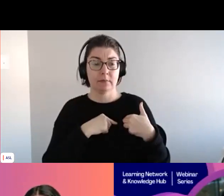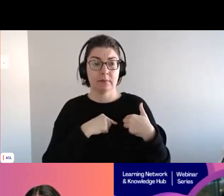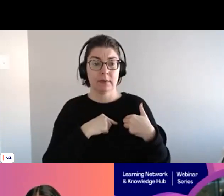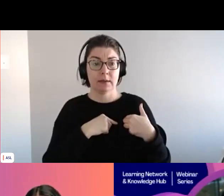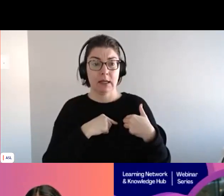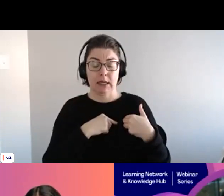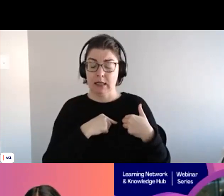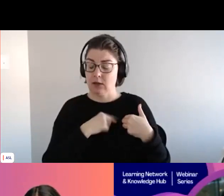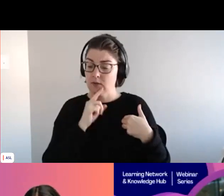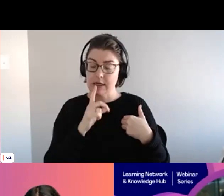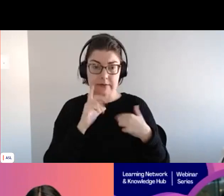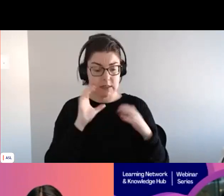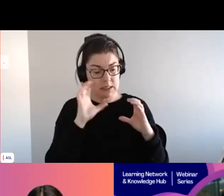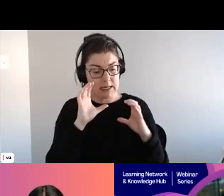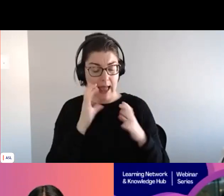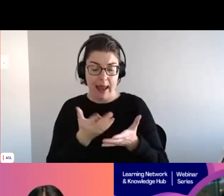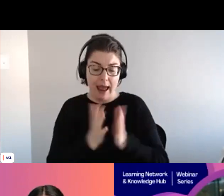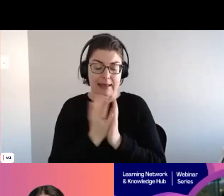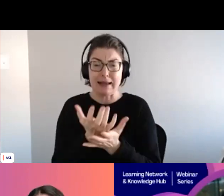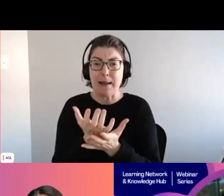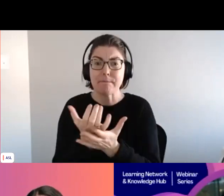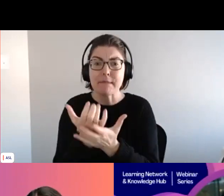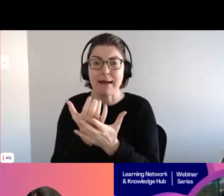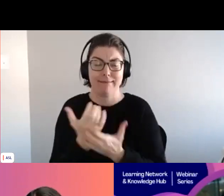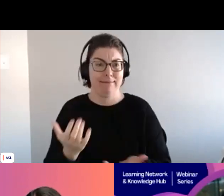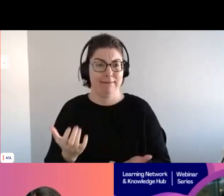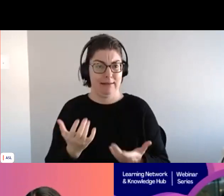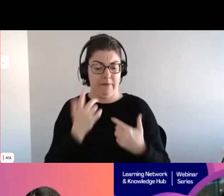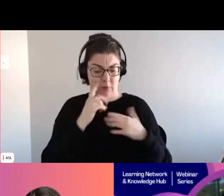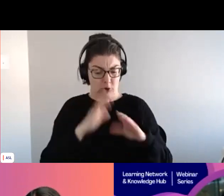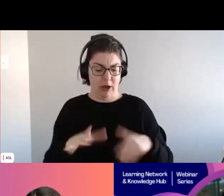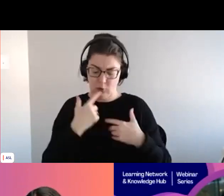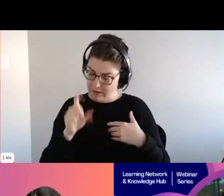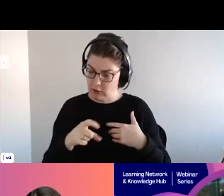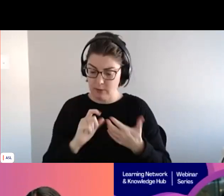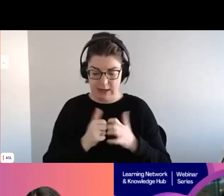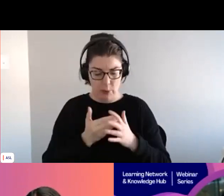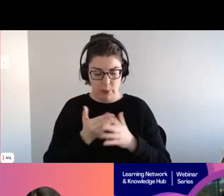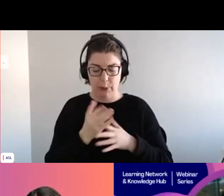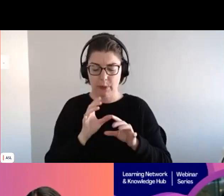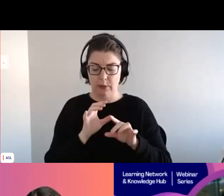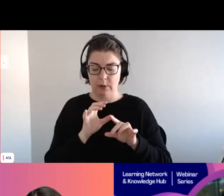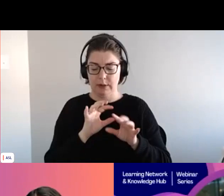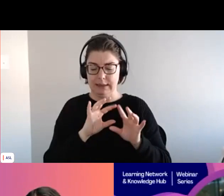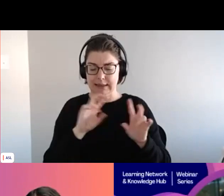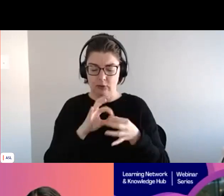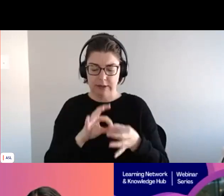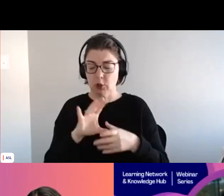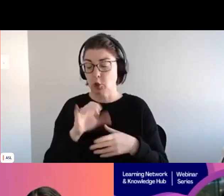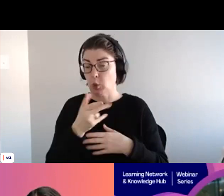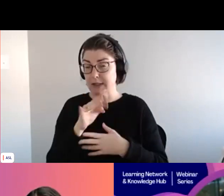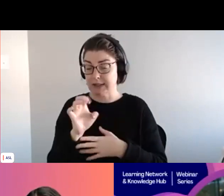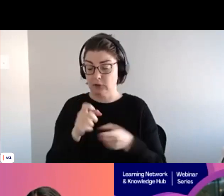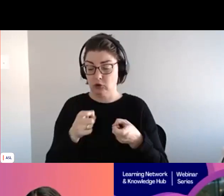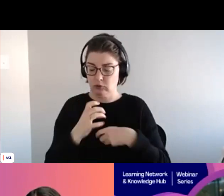des avocats qui représentent des enfants doivent chercher sans relâche comment donc aider les enfants et